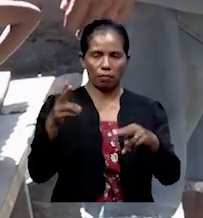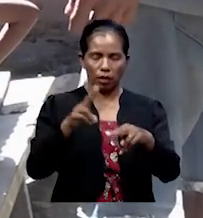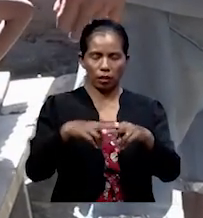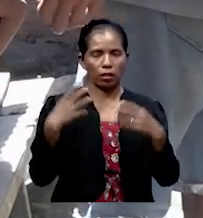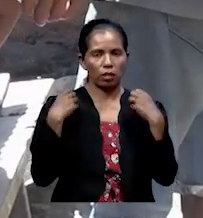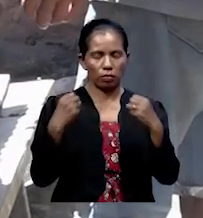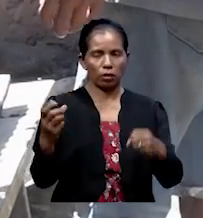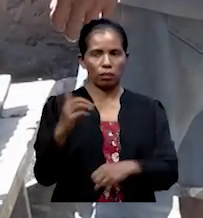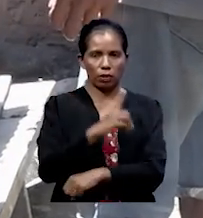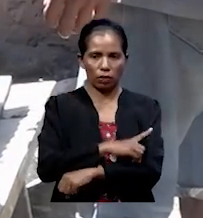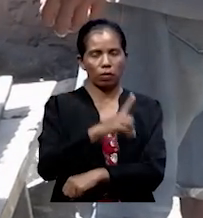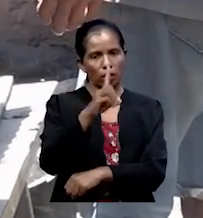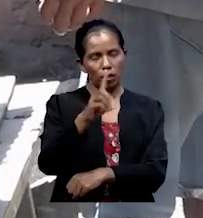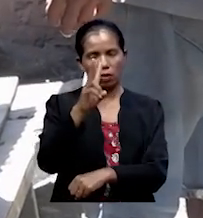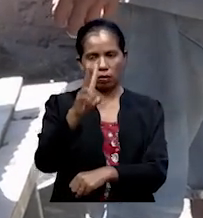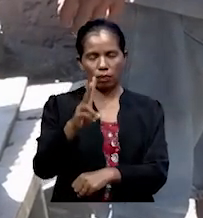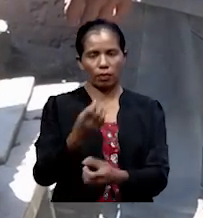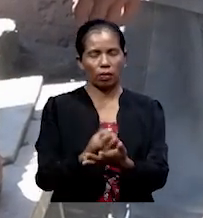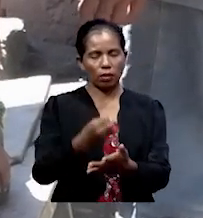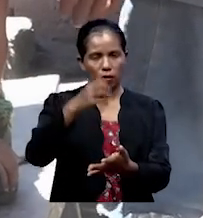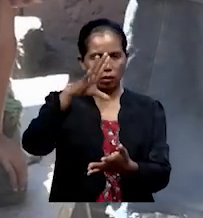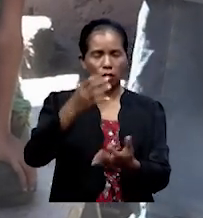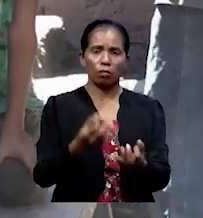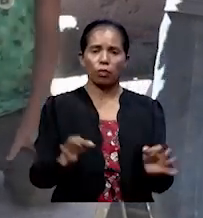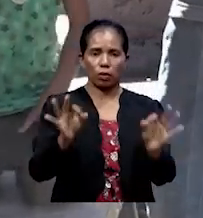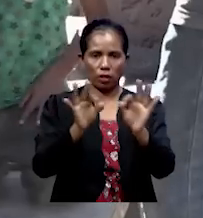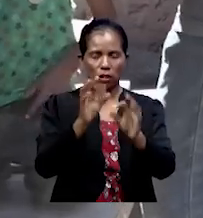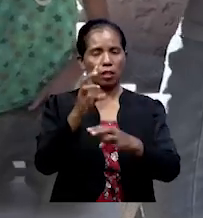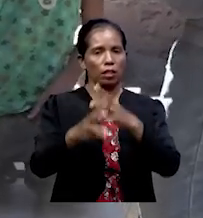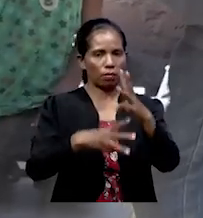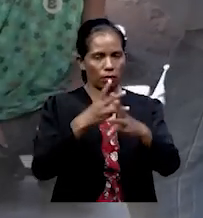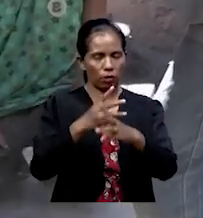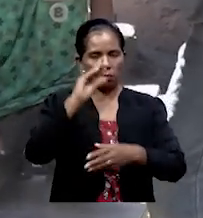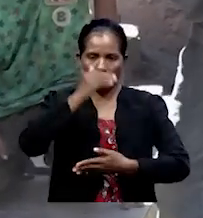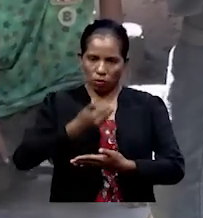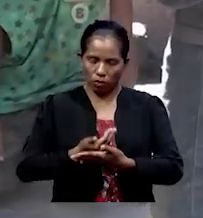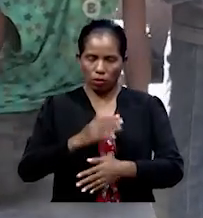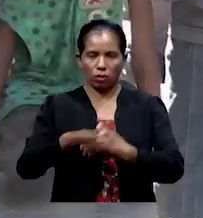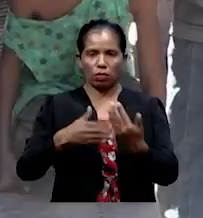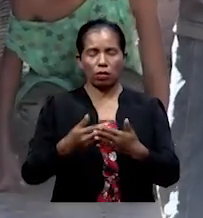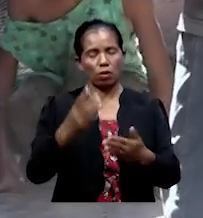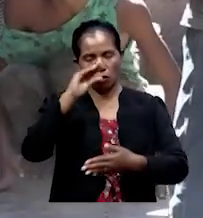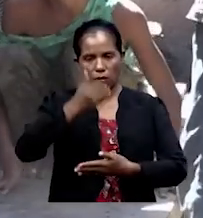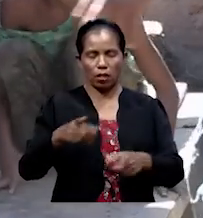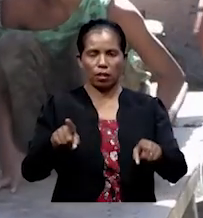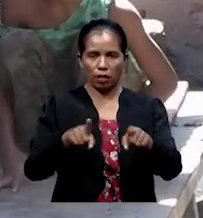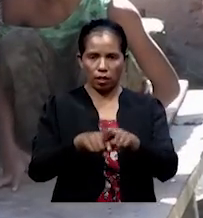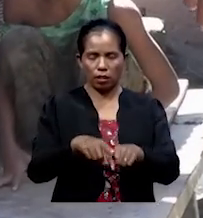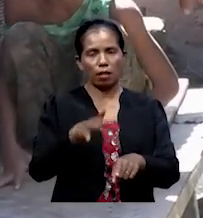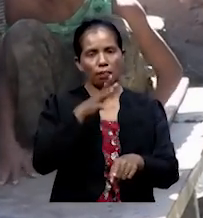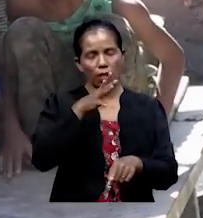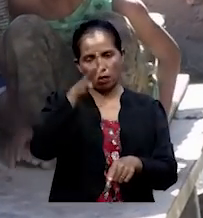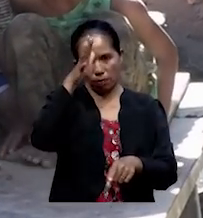ida rua rikusoi nebe importante liu iha mundu nemak wansira uang hanesan unidadi ida entre inang